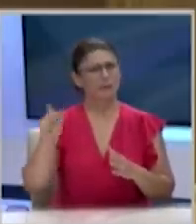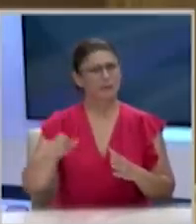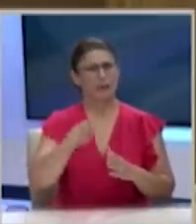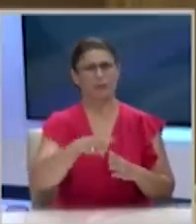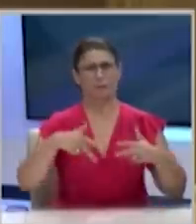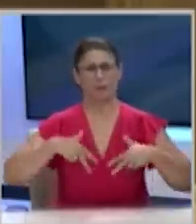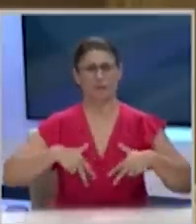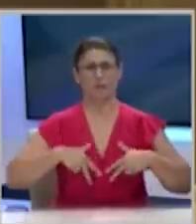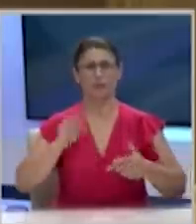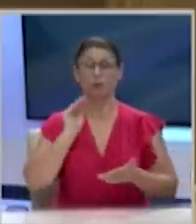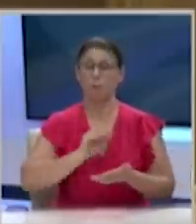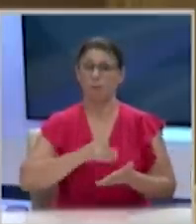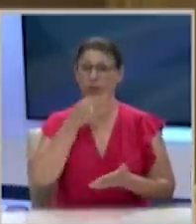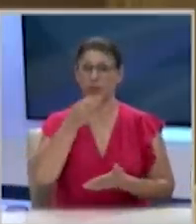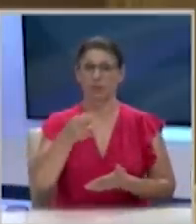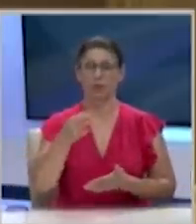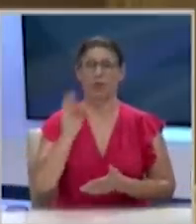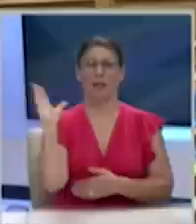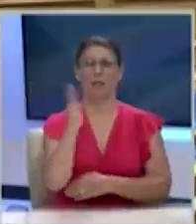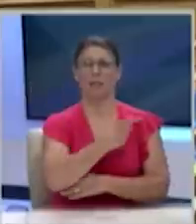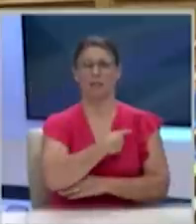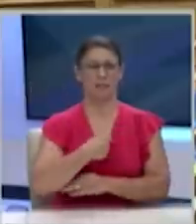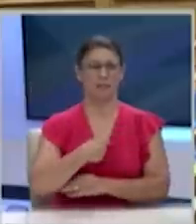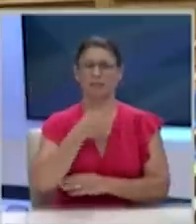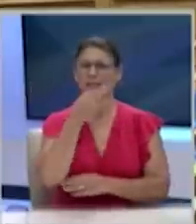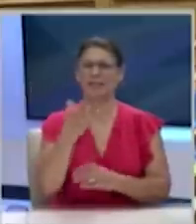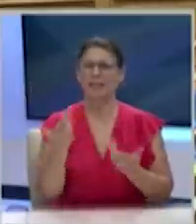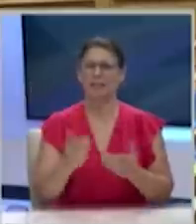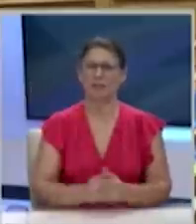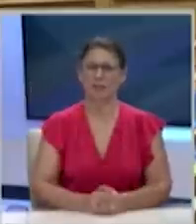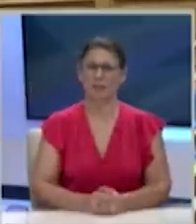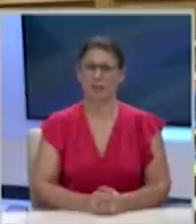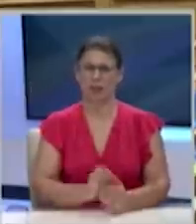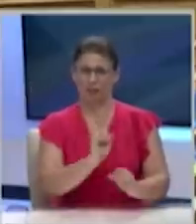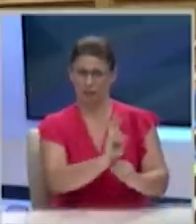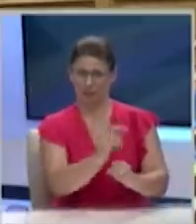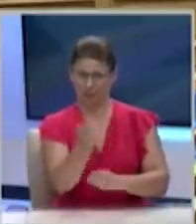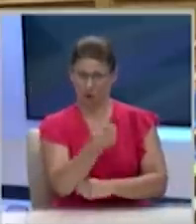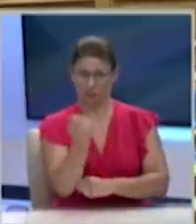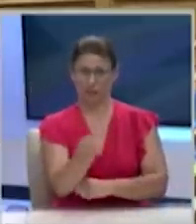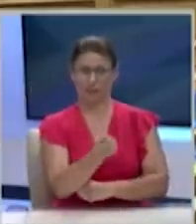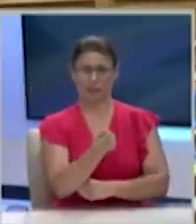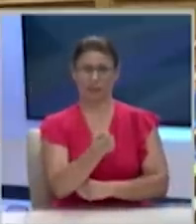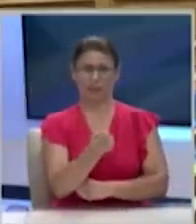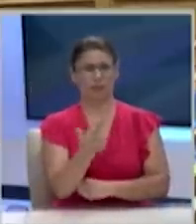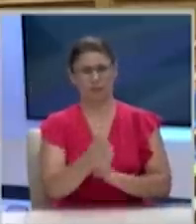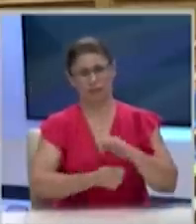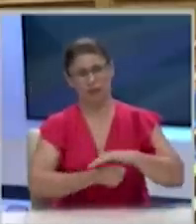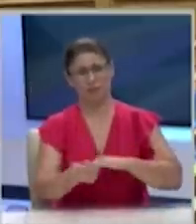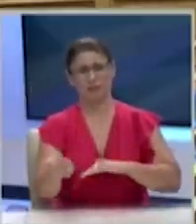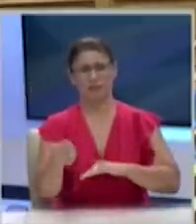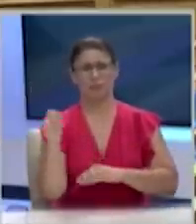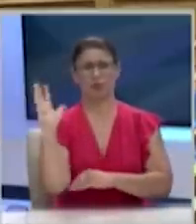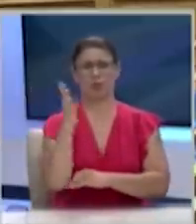αυτό επαναλαμβάνουμε, πρώτον, δασαρχείο. Τι λέτε, θα μείνει στην πυροσβεστική ή θα επιστρέψει στο